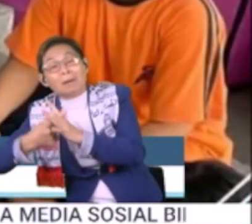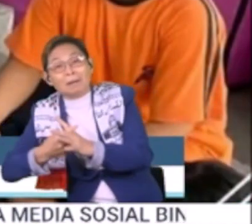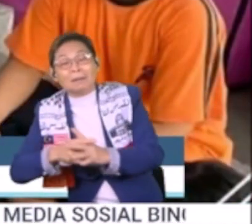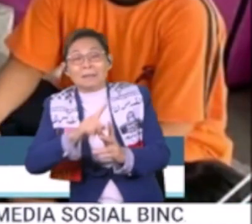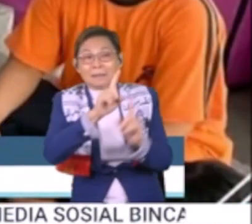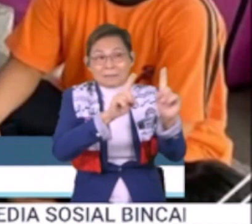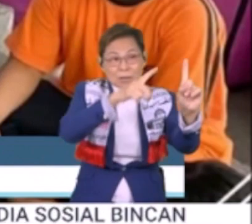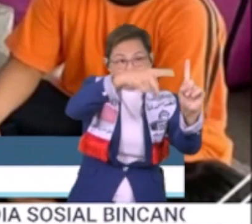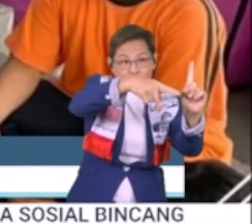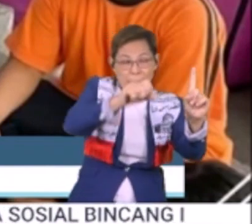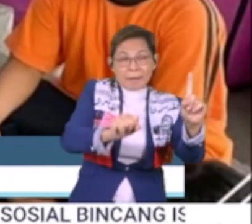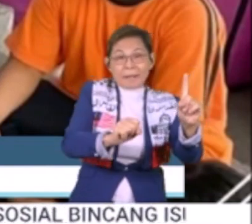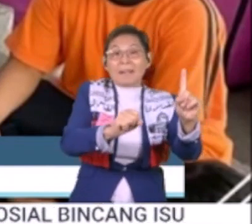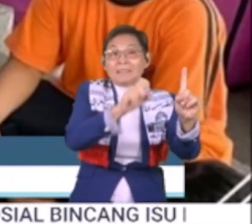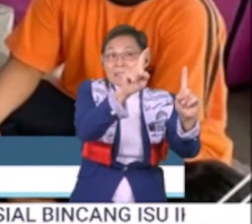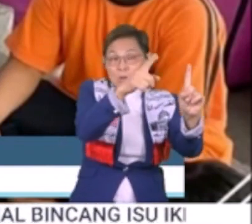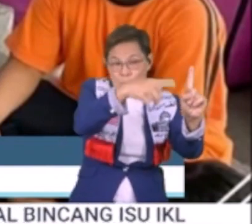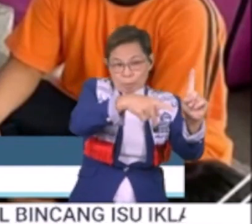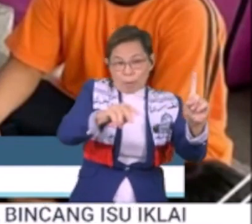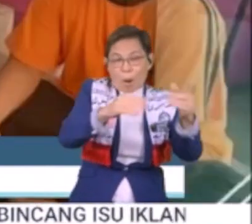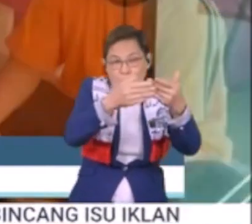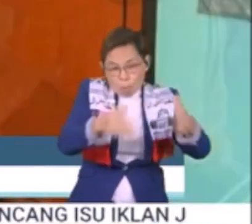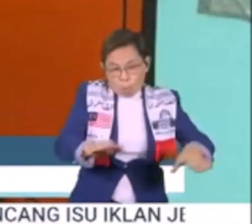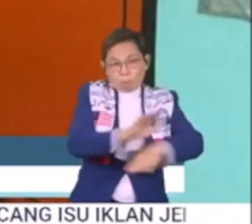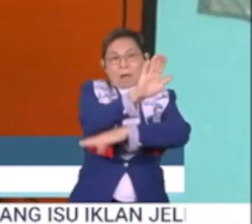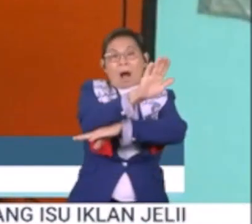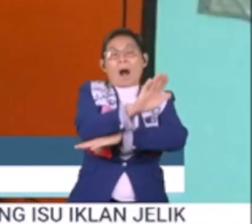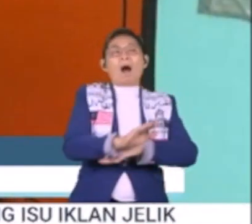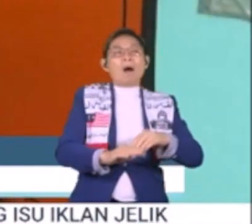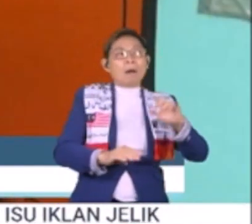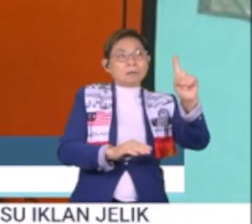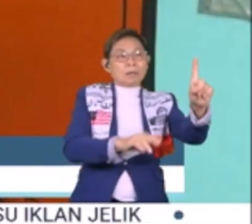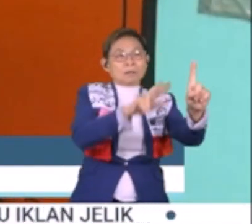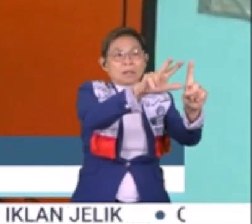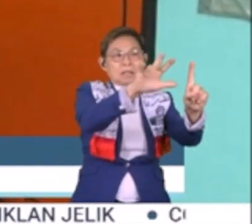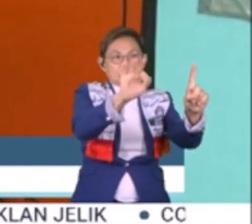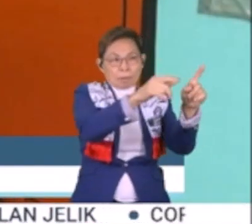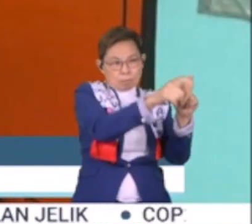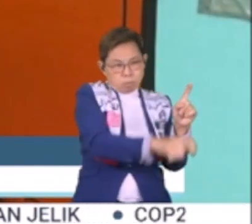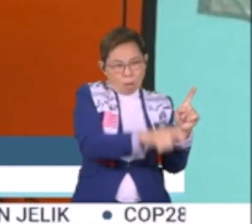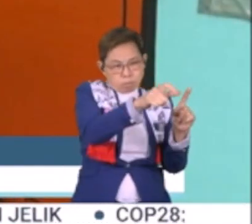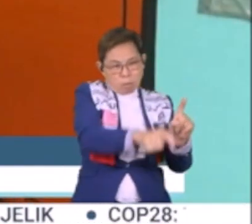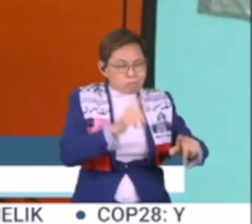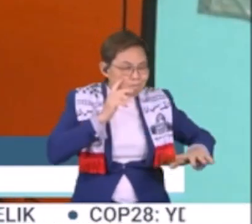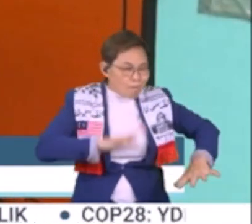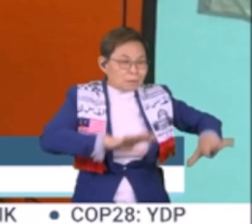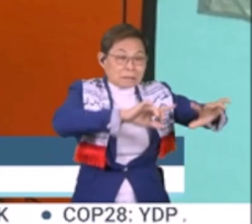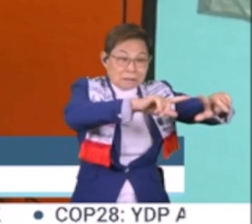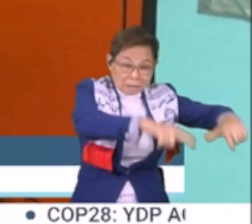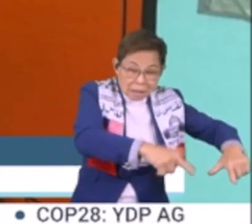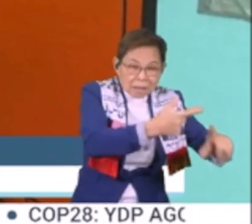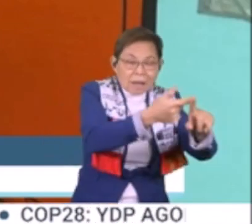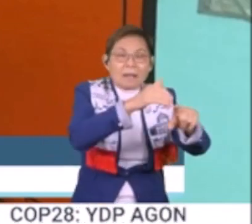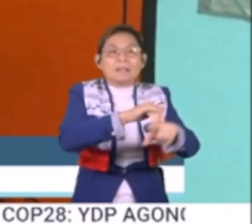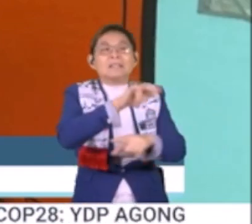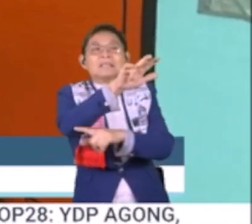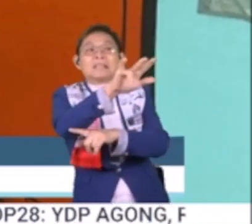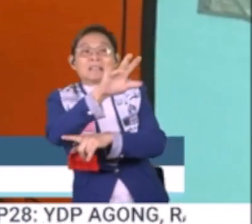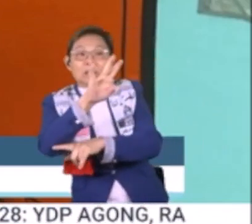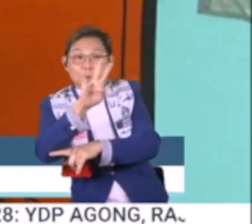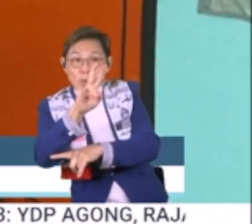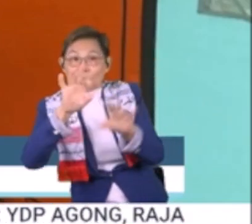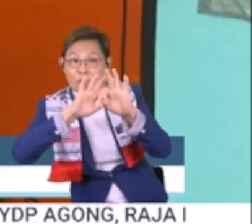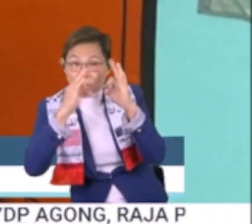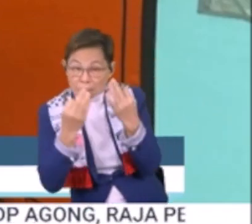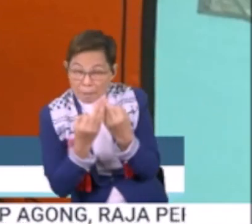satu PPS SK ring dibuka tengah hari tadi menempatkan 139 penduduk terjejas banjir daripada 37 buah